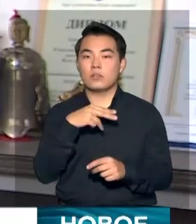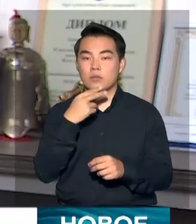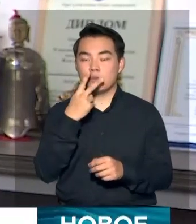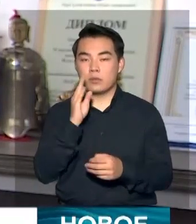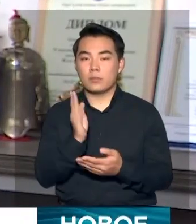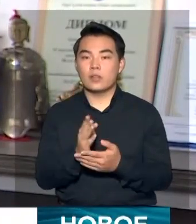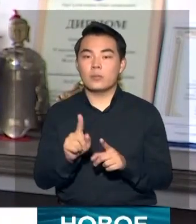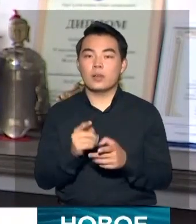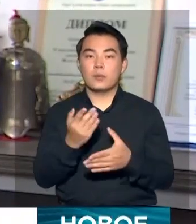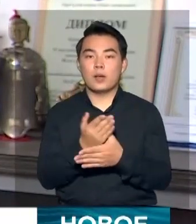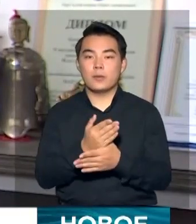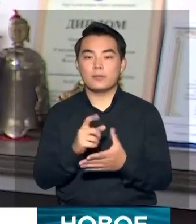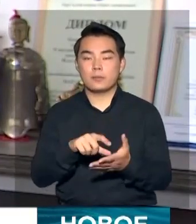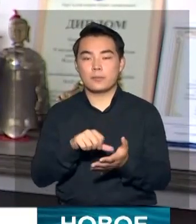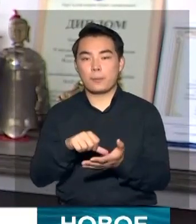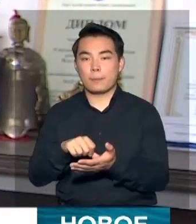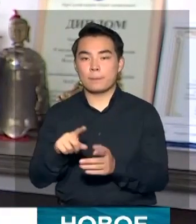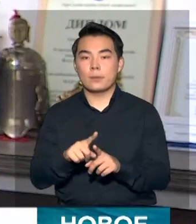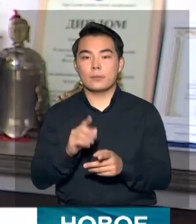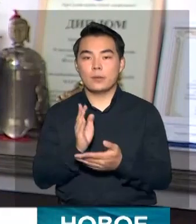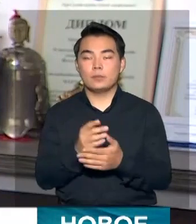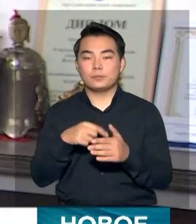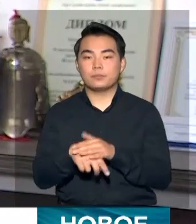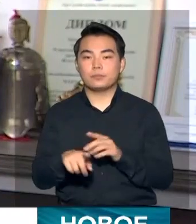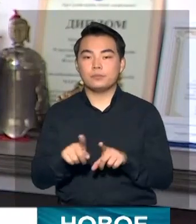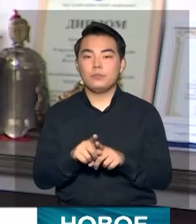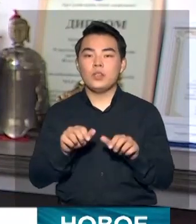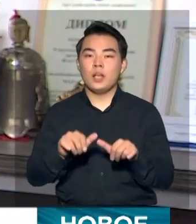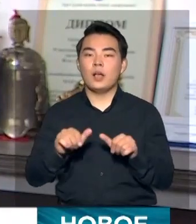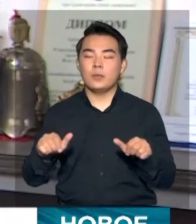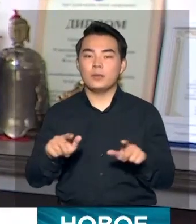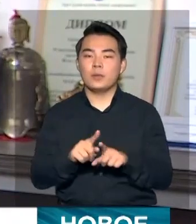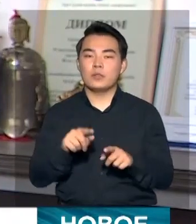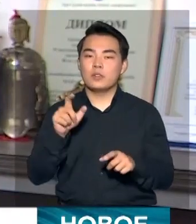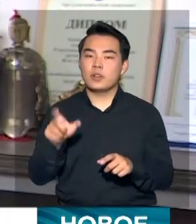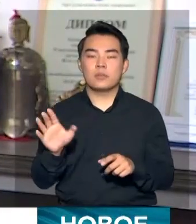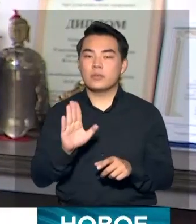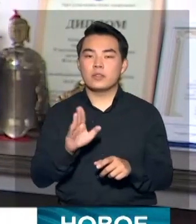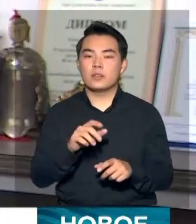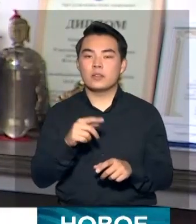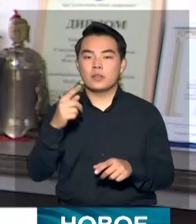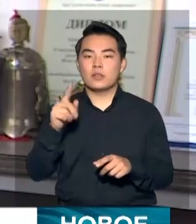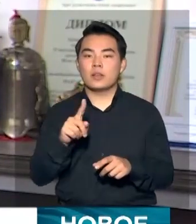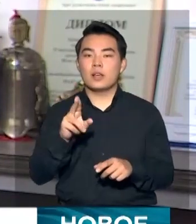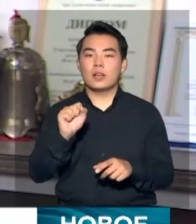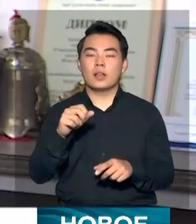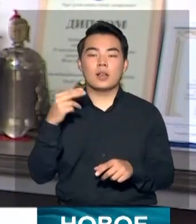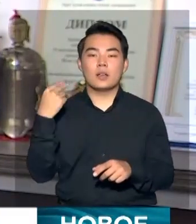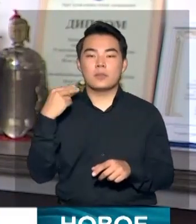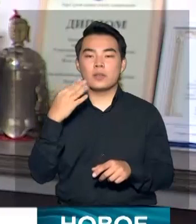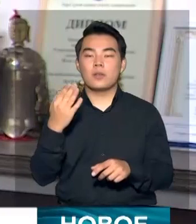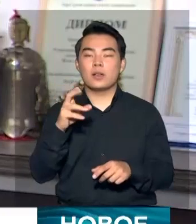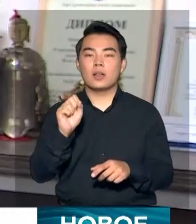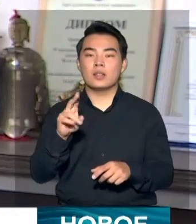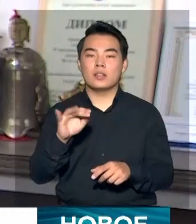помощь в голосовании. При этом это не должен быть член избирательной комиссии, не должен быть доверенное лицо кандидата, наблюдатель,